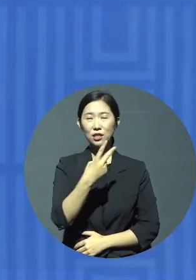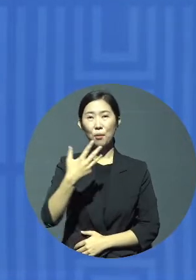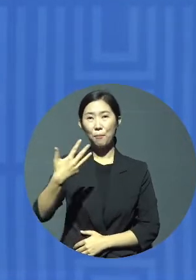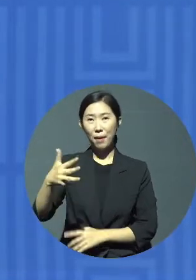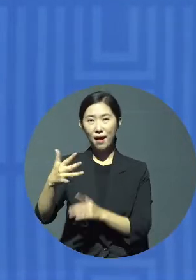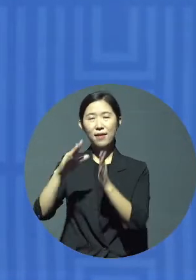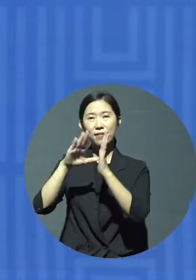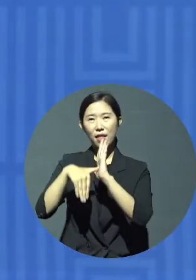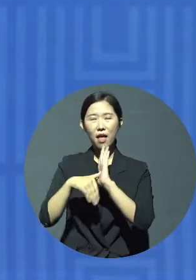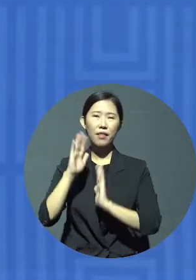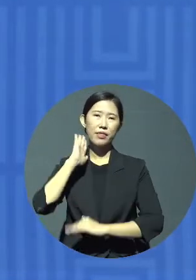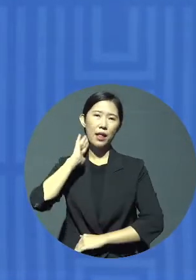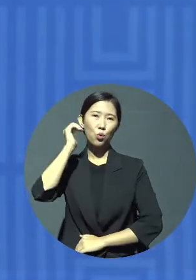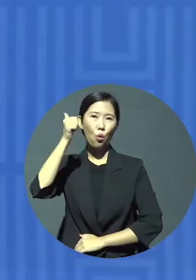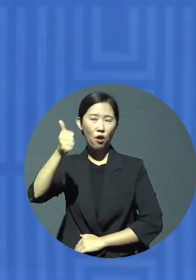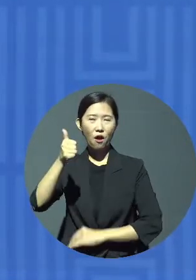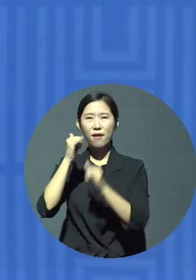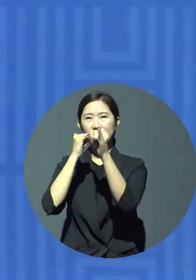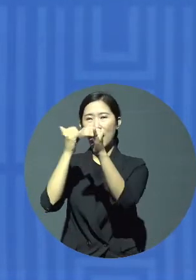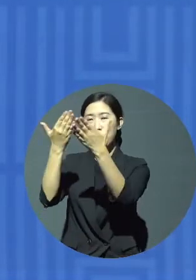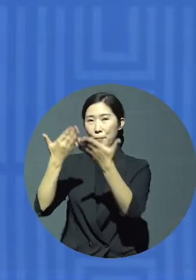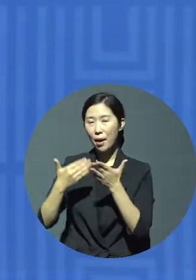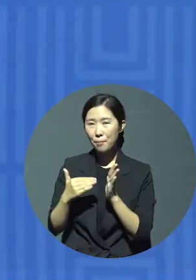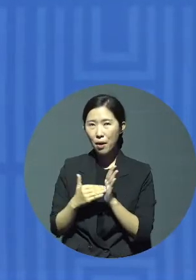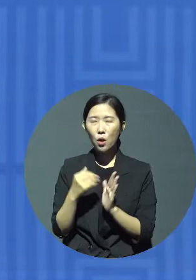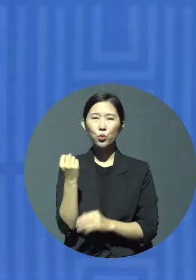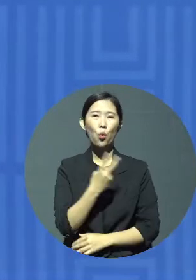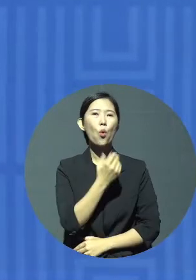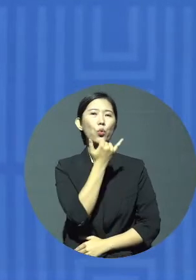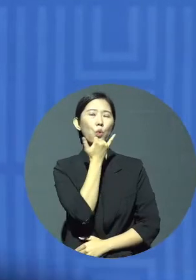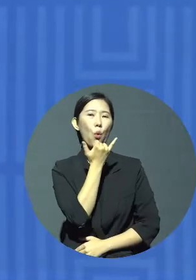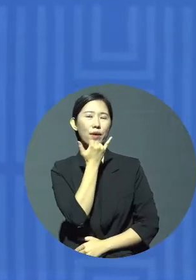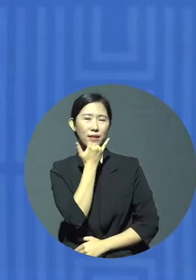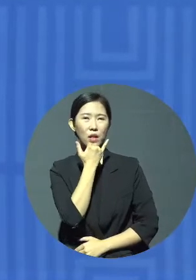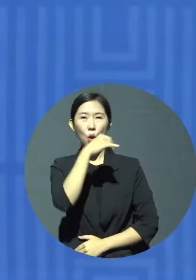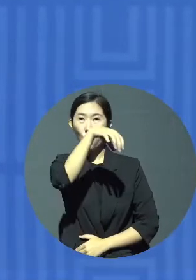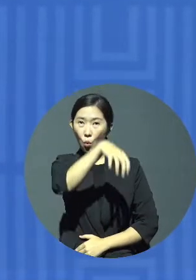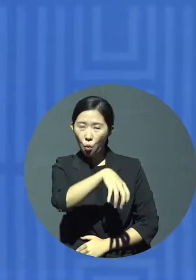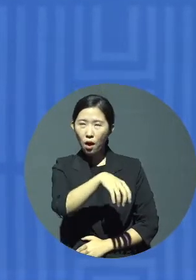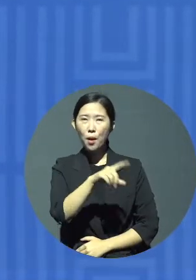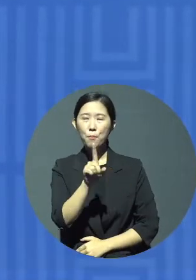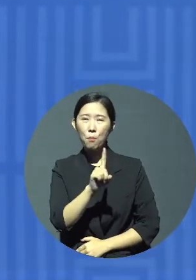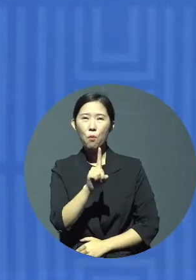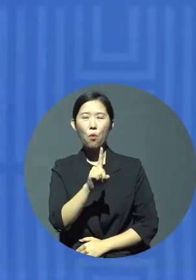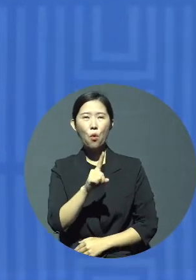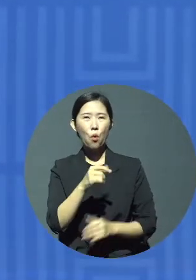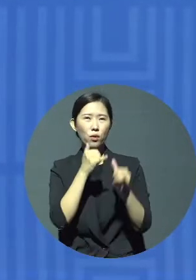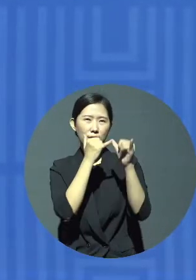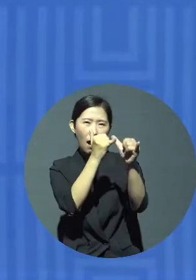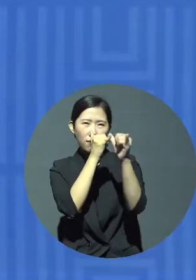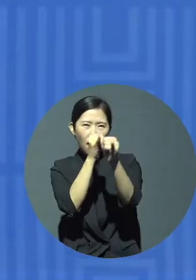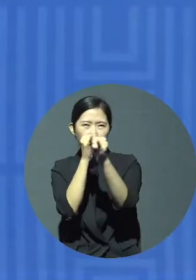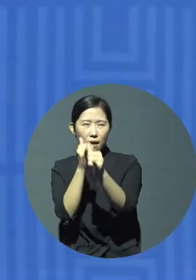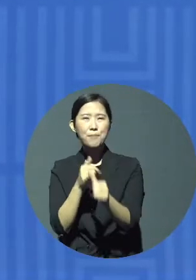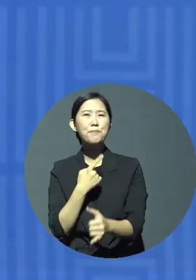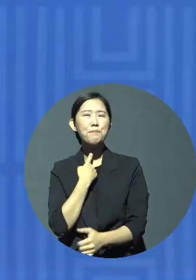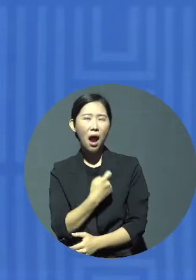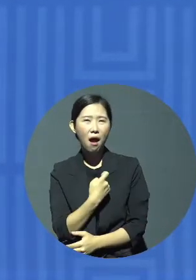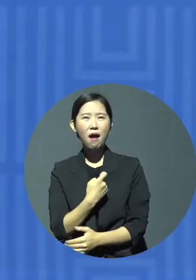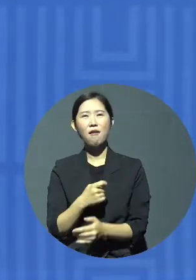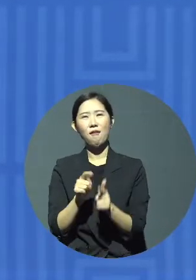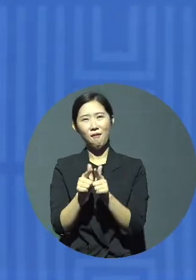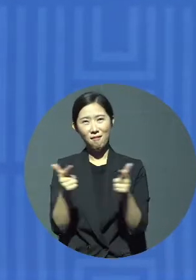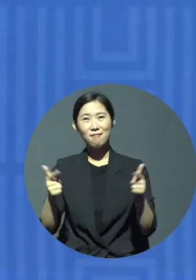대상 대통령상을 비롯해서 독일의 레드닷 그리고 IF 디자인 어워드를 수차례 수상하신 바